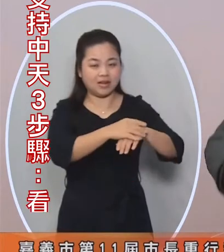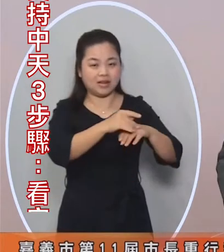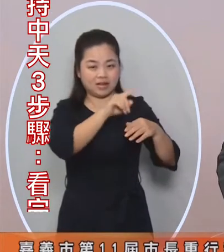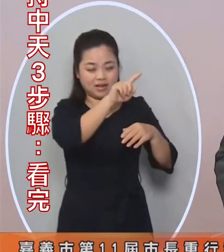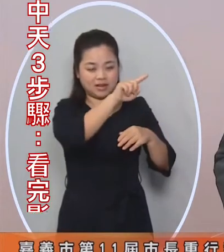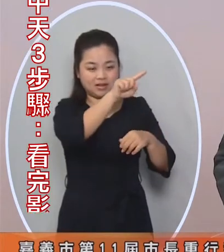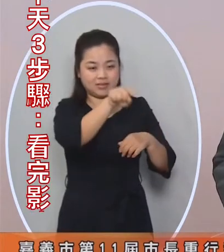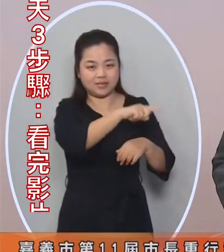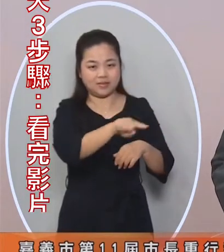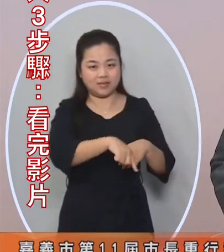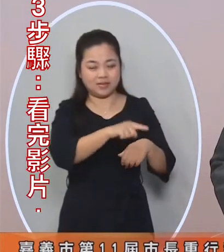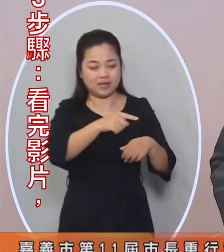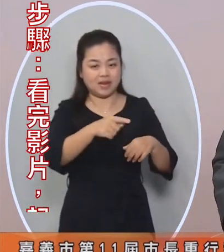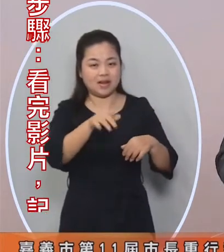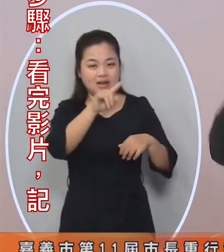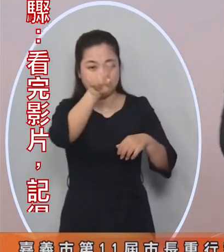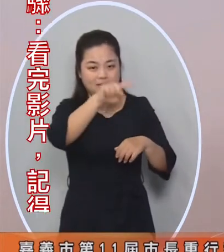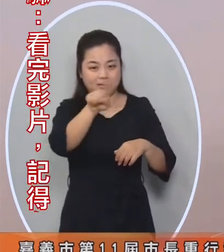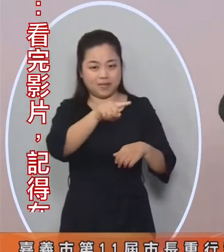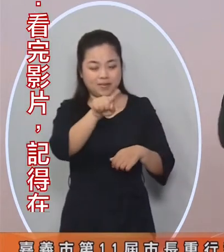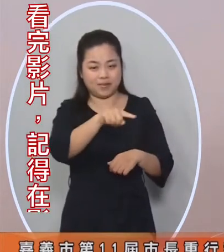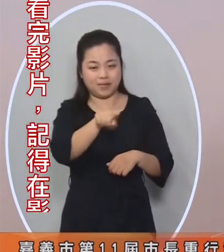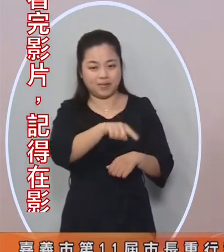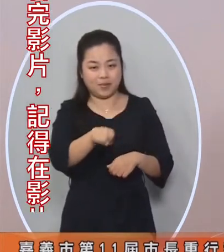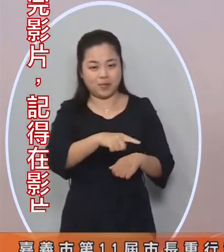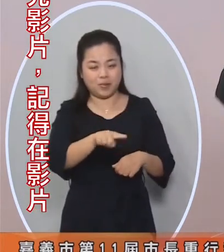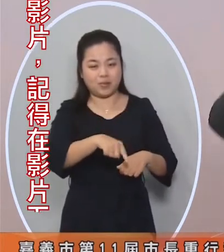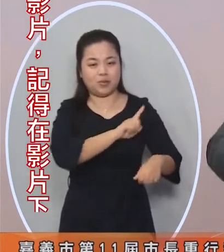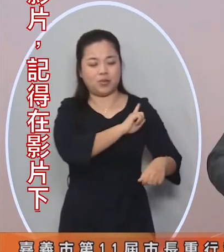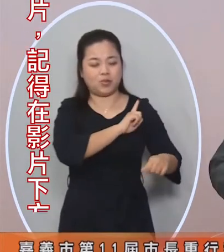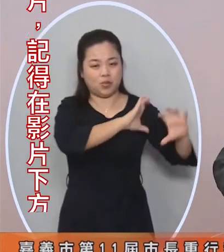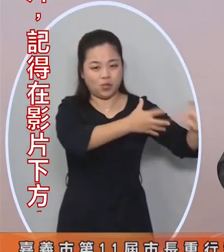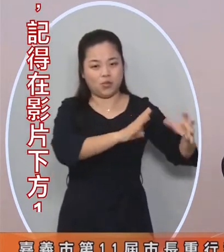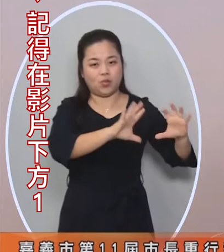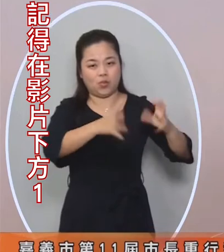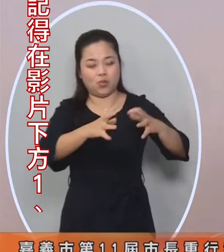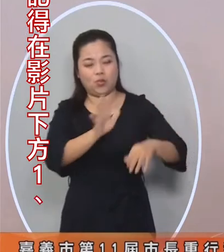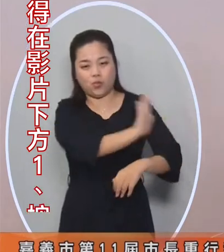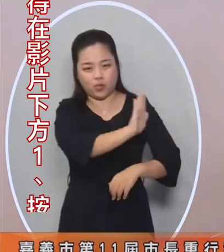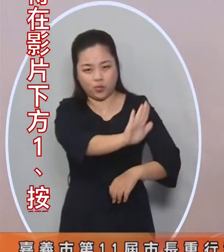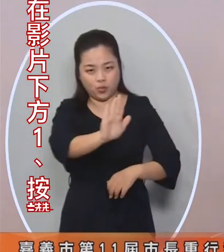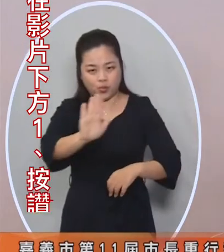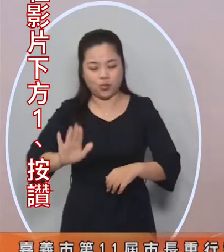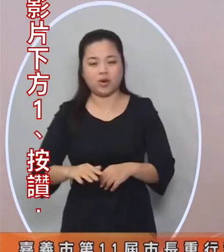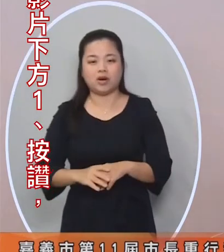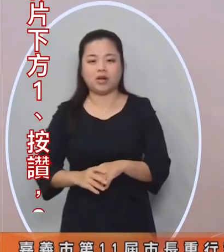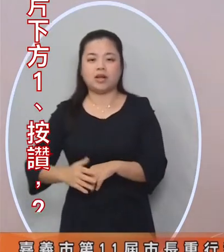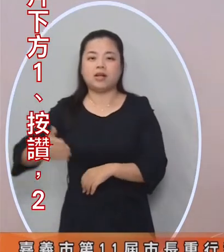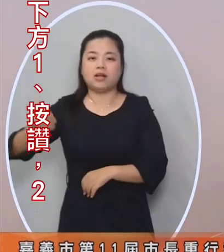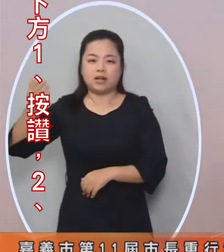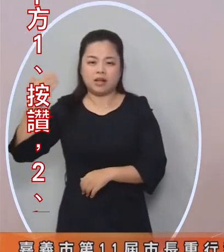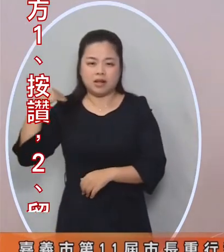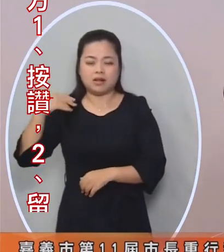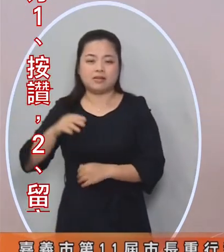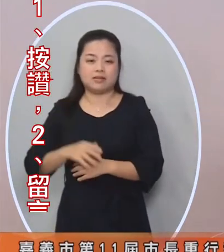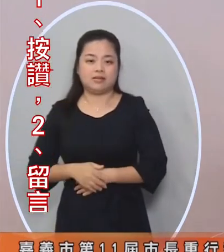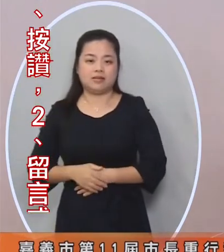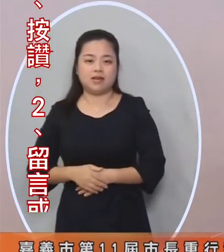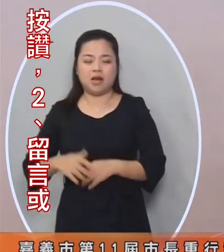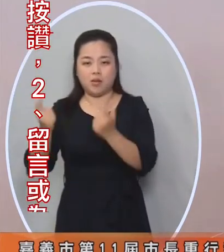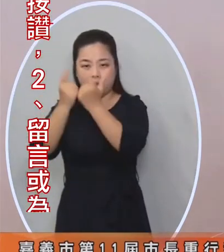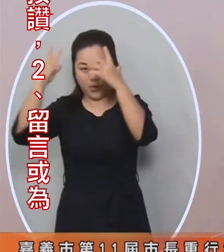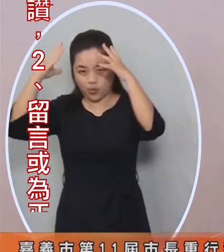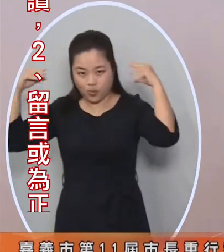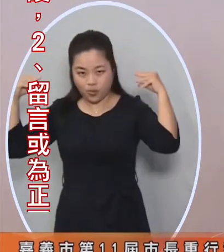一国，你当时伟大民族啊，较早宋朝个春河南一省呢，那个叫金国，北宋叫吼，啊